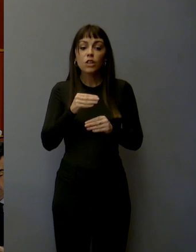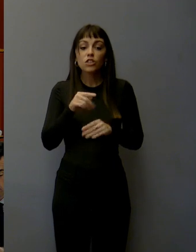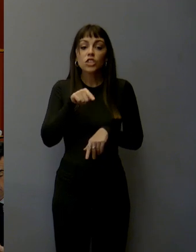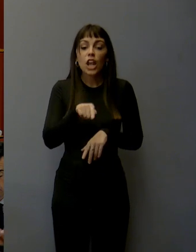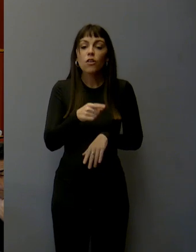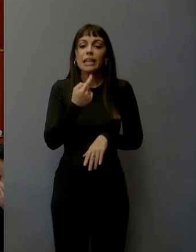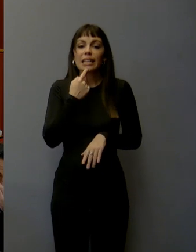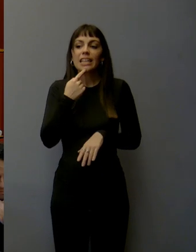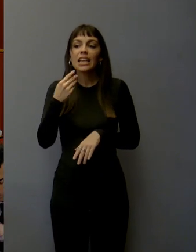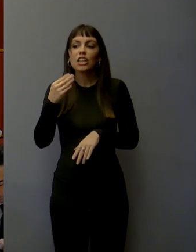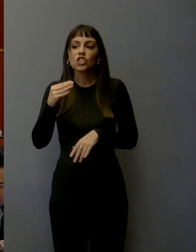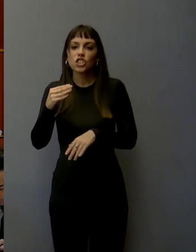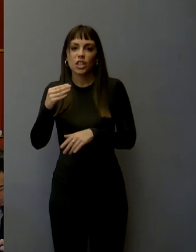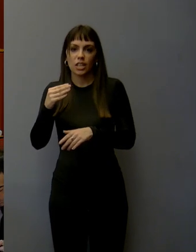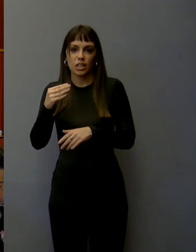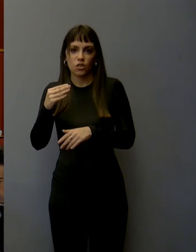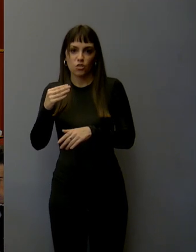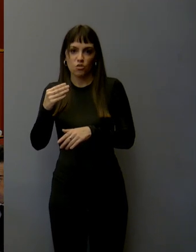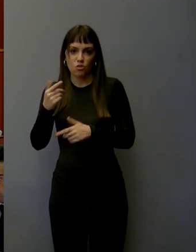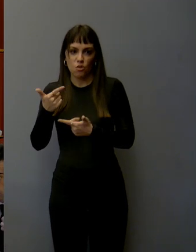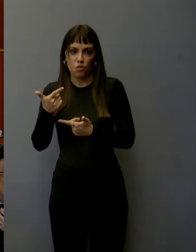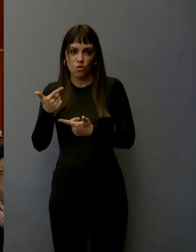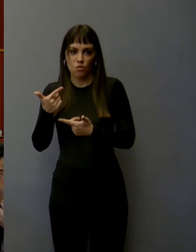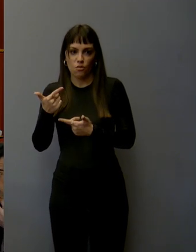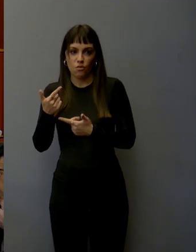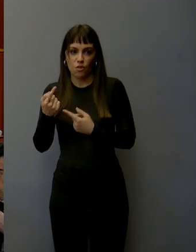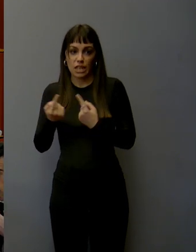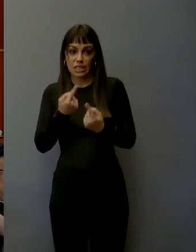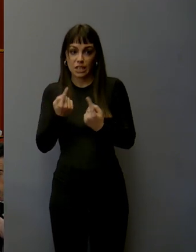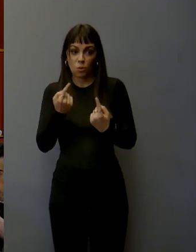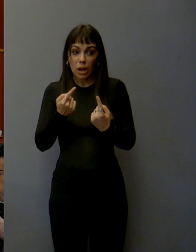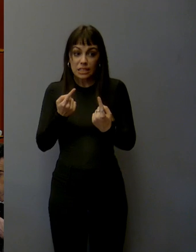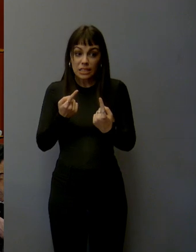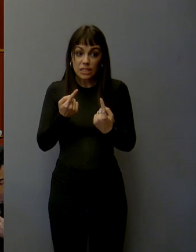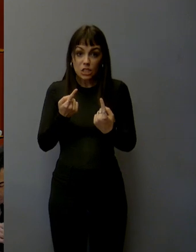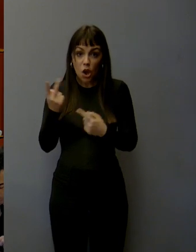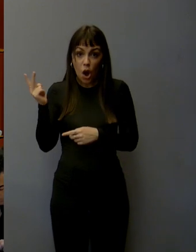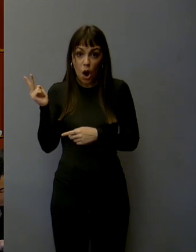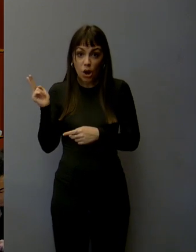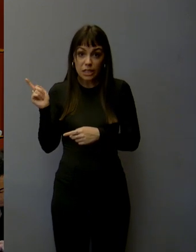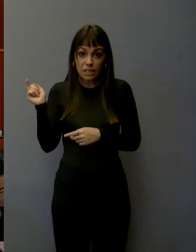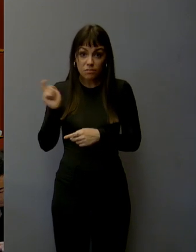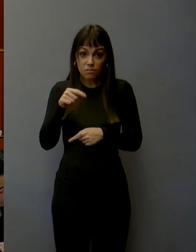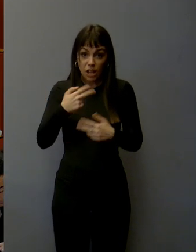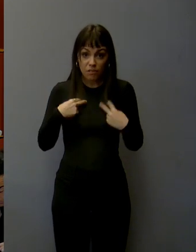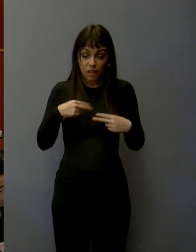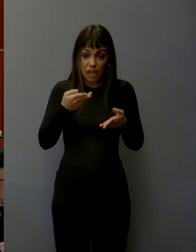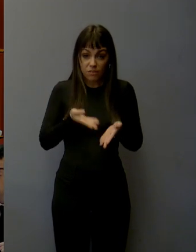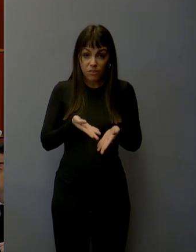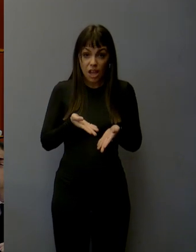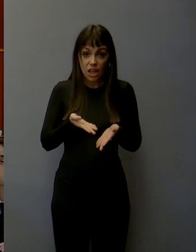verrebbe a vivere in queste condizioni dove i servizi pubblici lo abbiamo visto anche nella discussione sulle partecipate